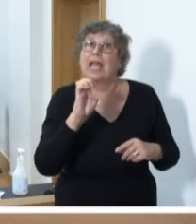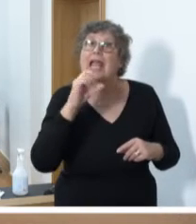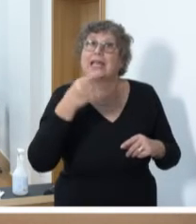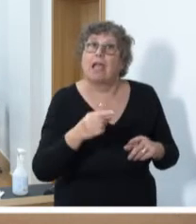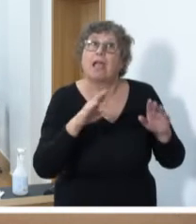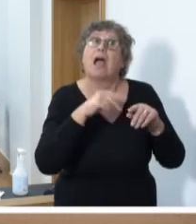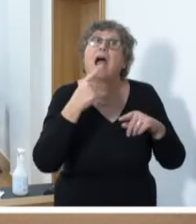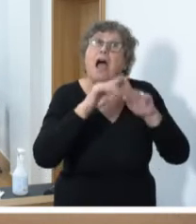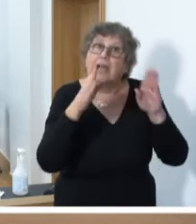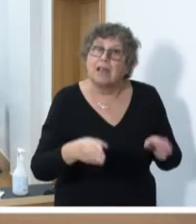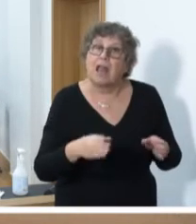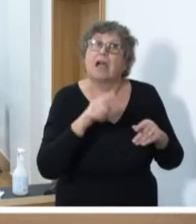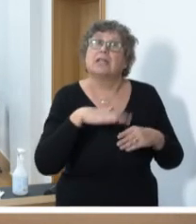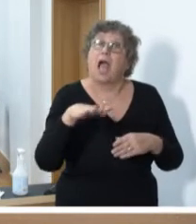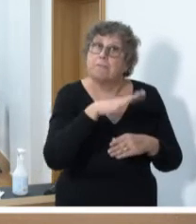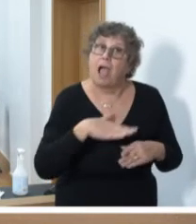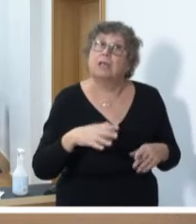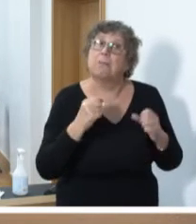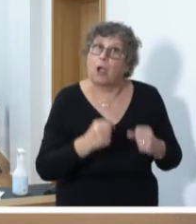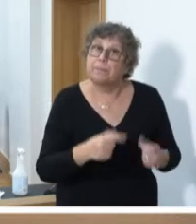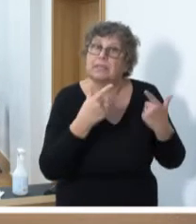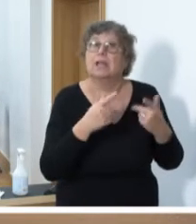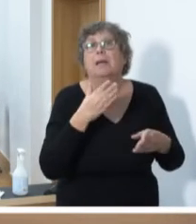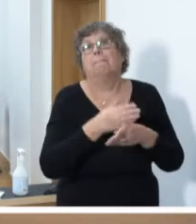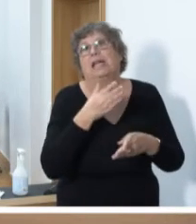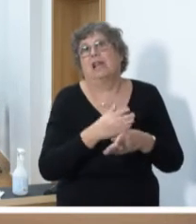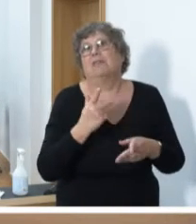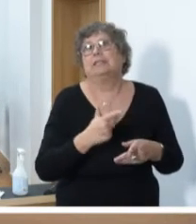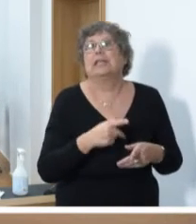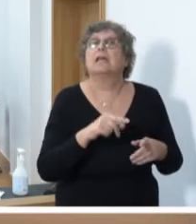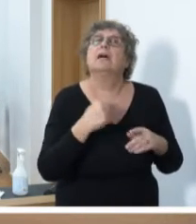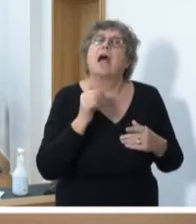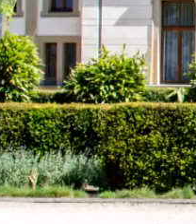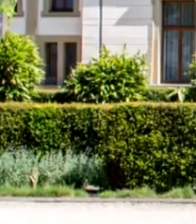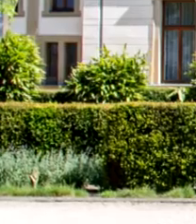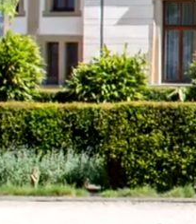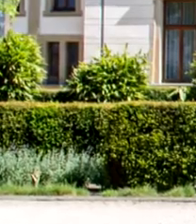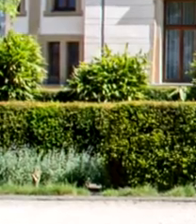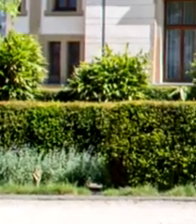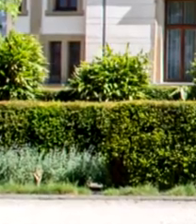behaupten müssen, hat das zumindest mittelfristig eine spürbare Kostenentlastung zur Folge.